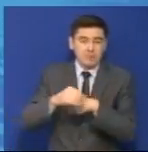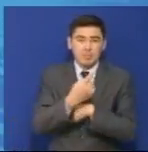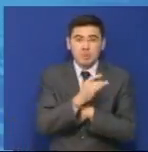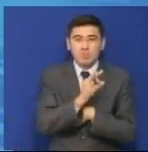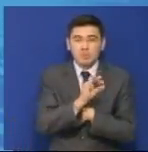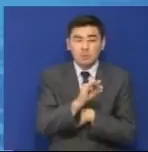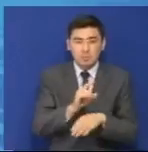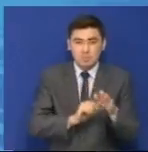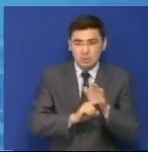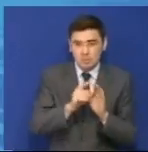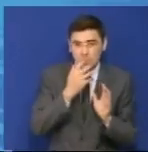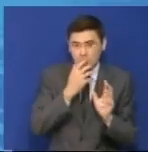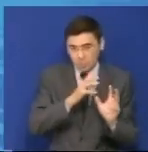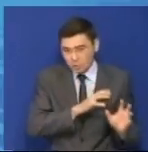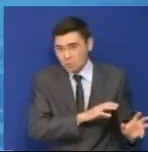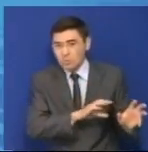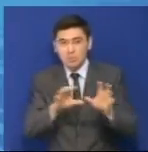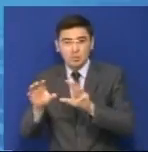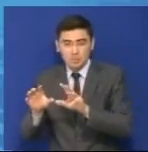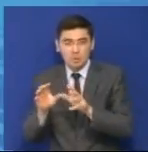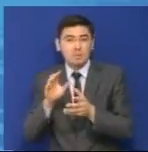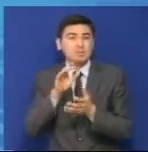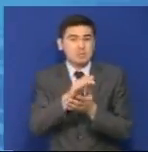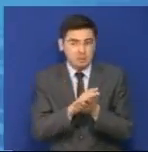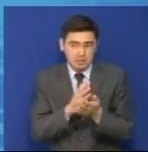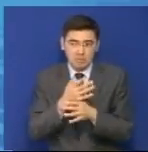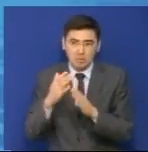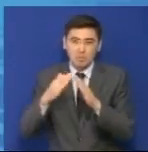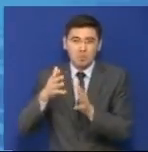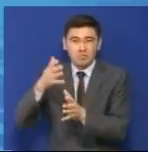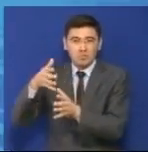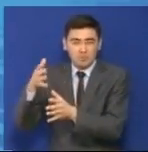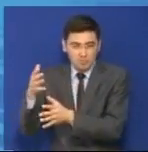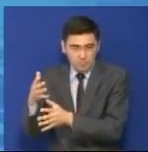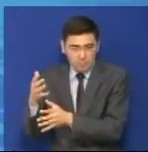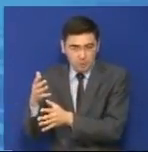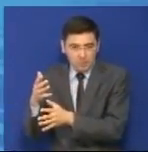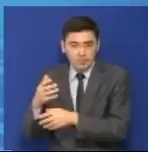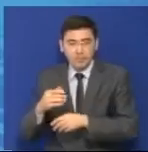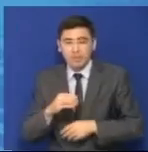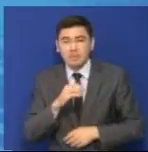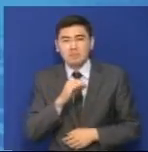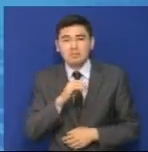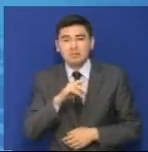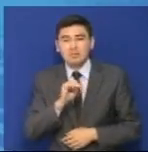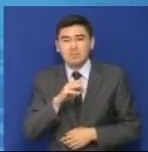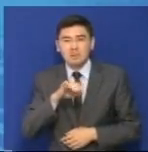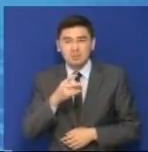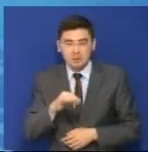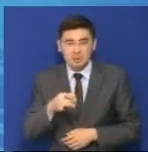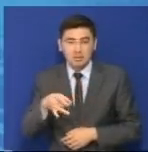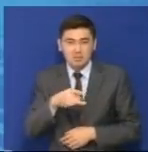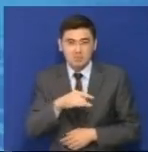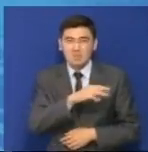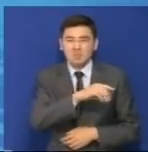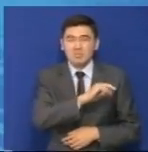берілді. Ал бірнеше күннен кейін жылуға көп пәтерлі үйлер де қосылды. Бұдан бөлек пешпен жылытылатын силикат кентіндегі үйлер мен